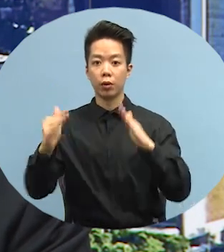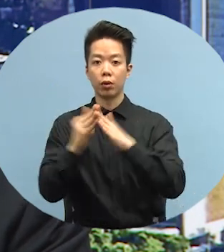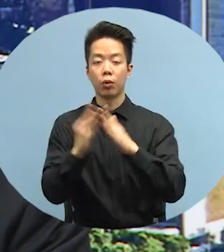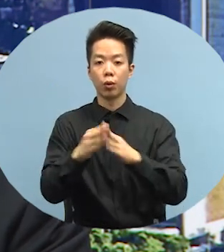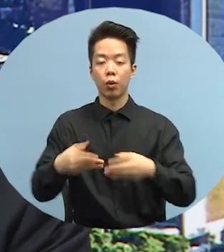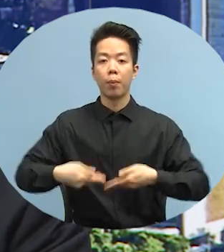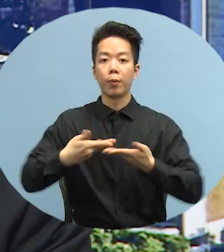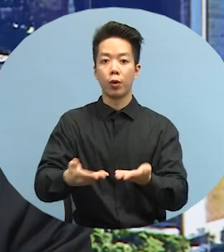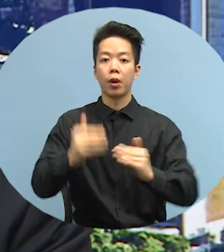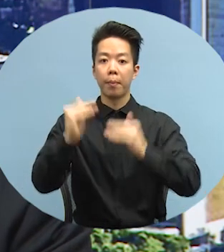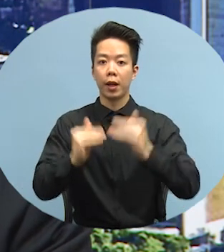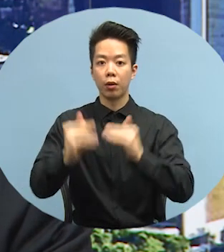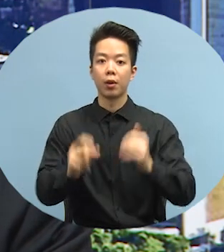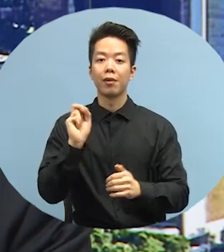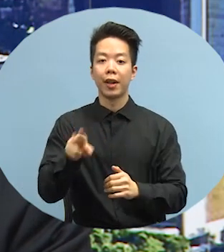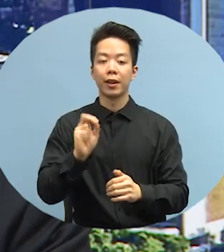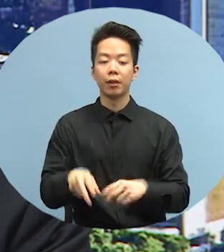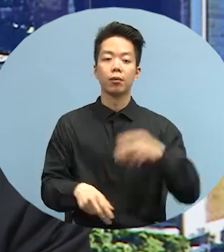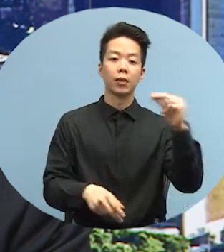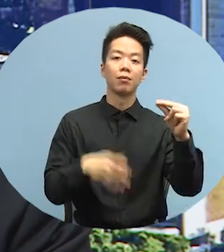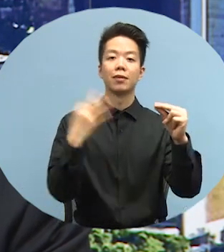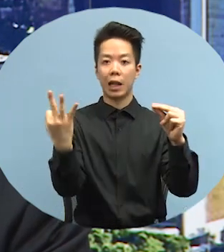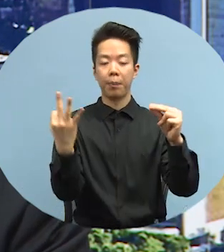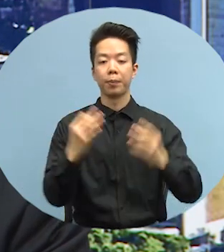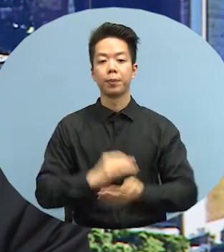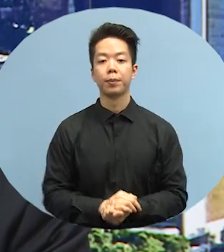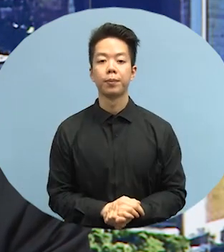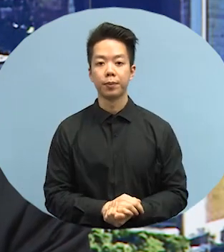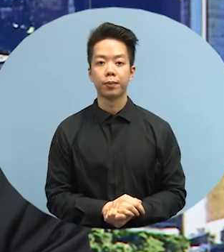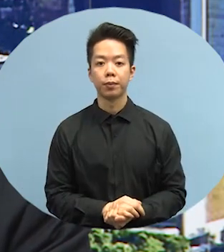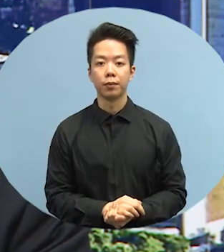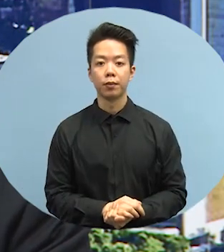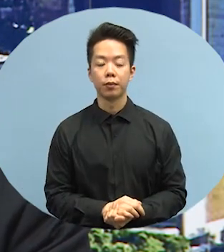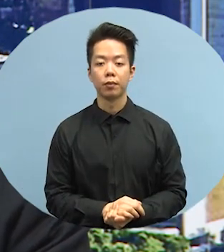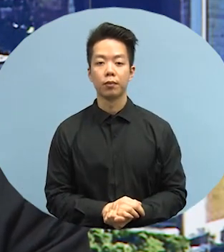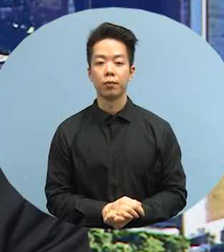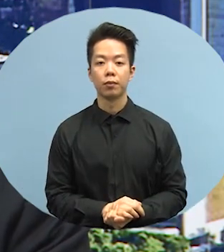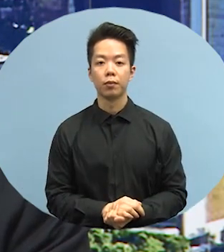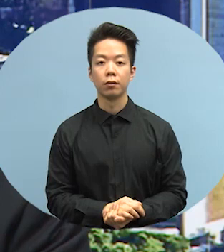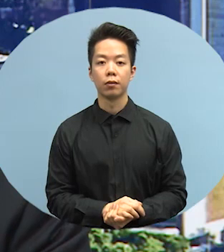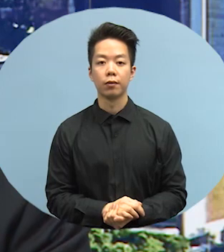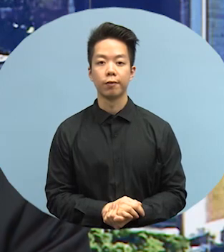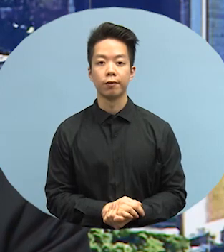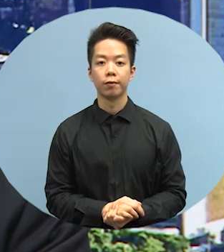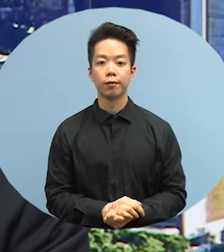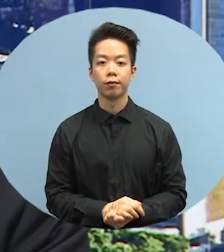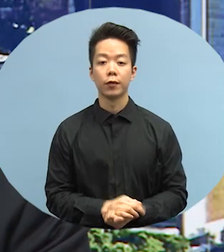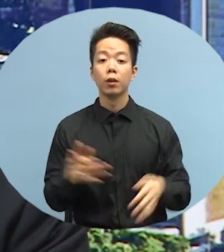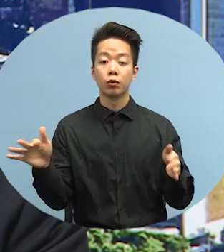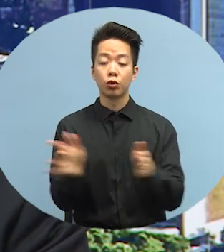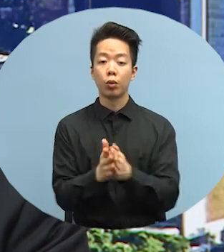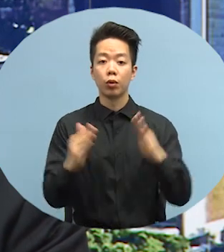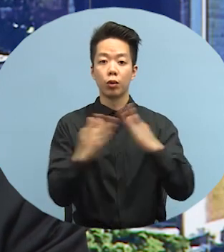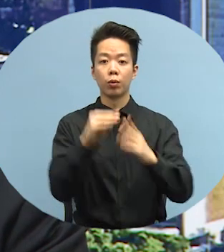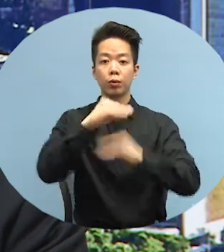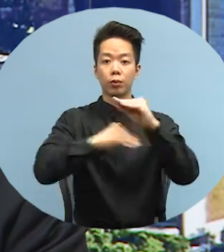供應比例繼續維持喺70:30。按呢個比例，喺總房屋供